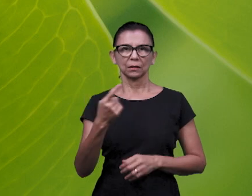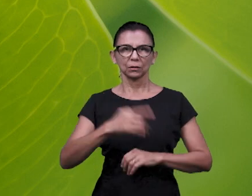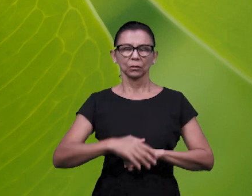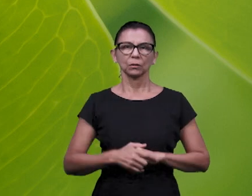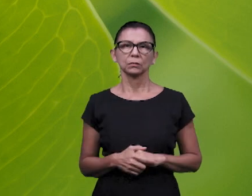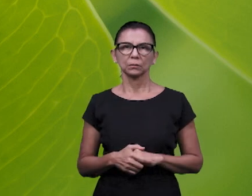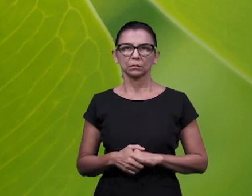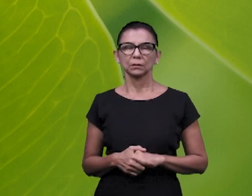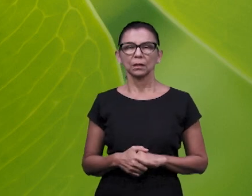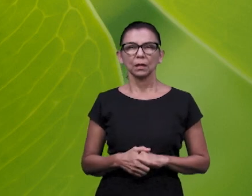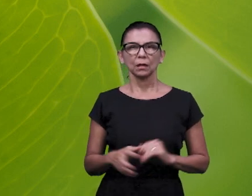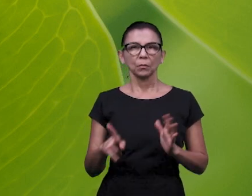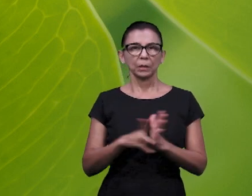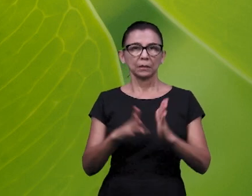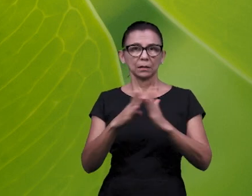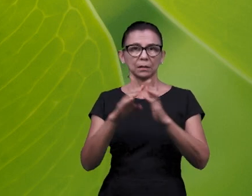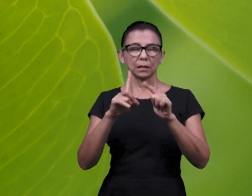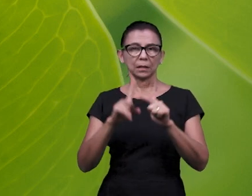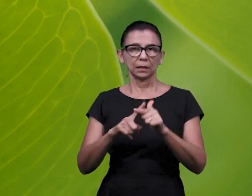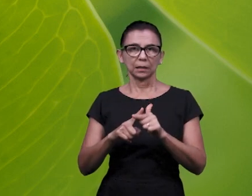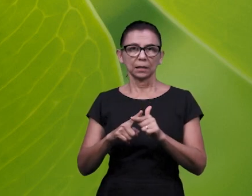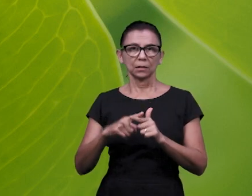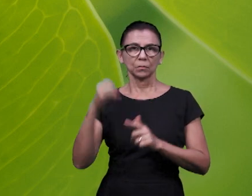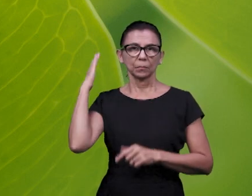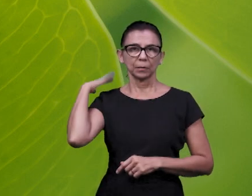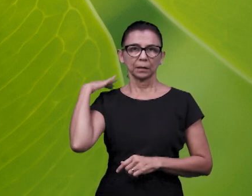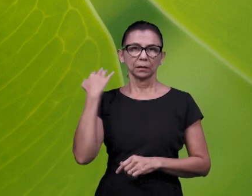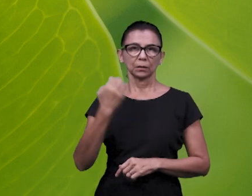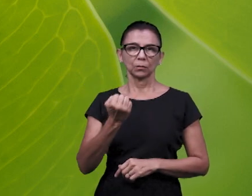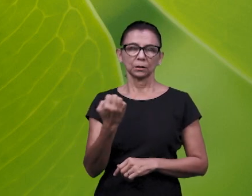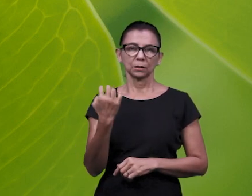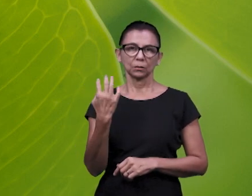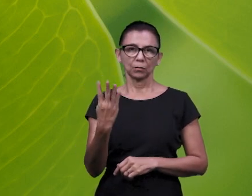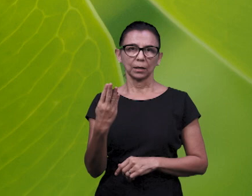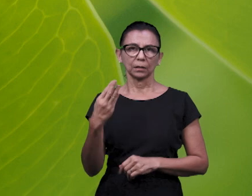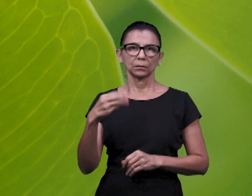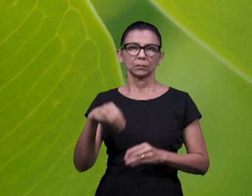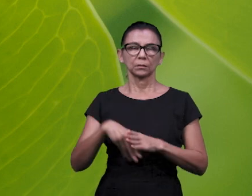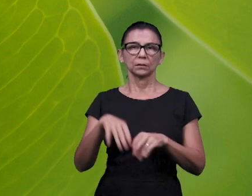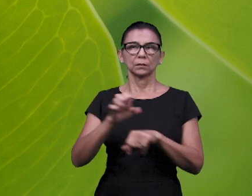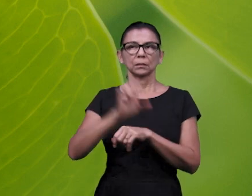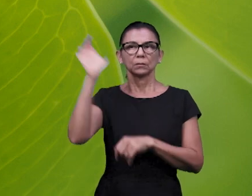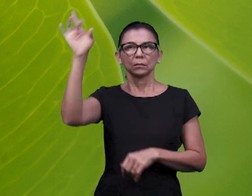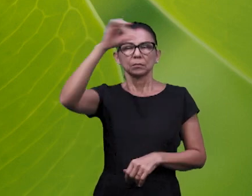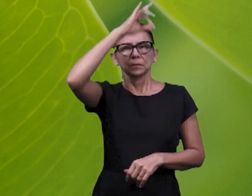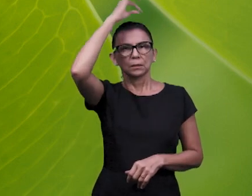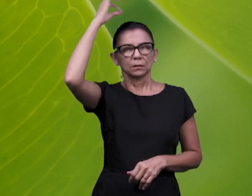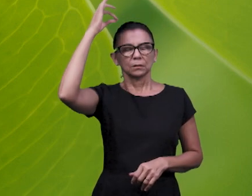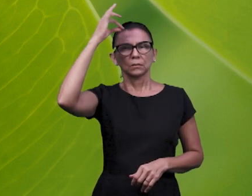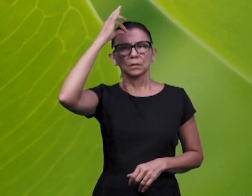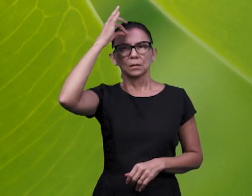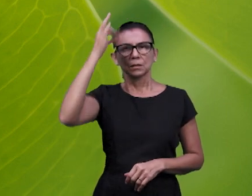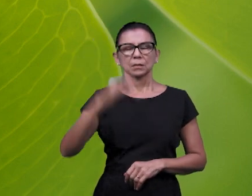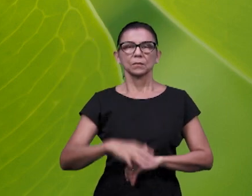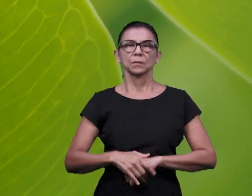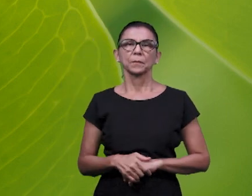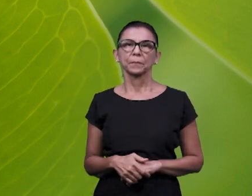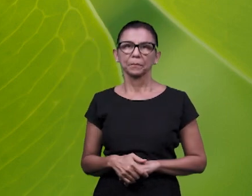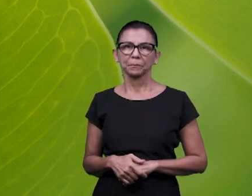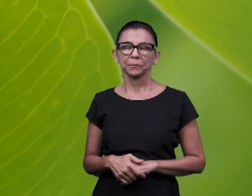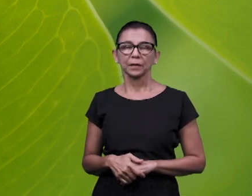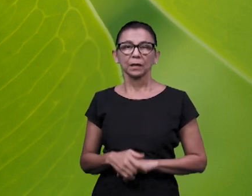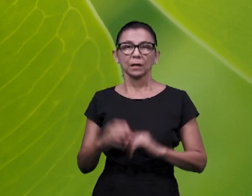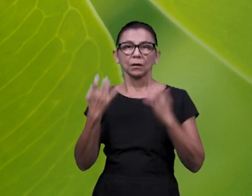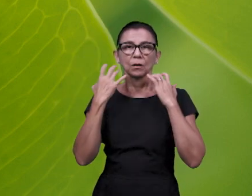José d'Oliveira, je suis de l'église de Vila Velha. En passant ici pour parler de la richesse du bon dans son évangile